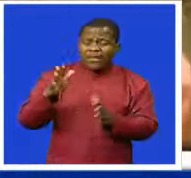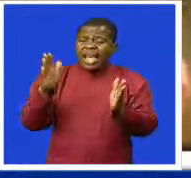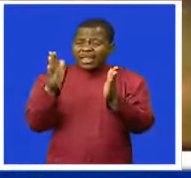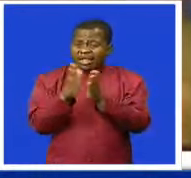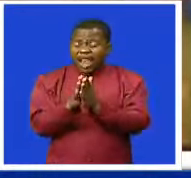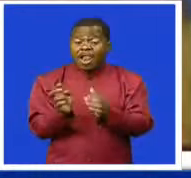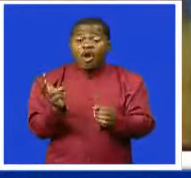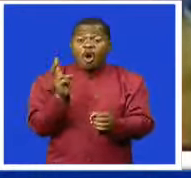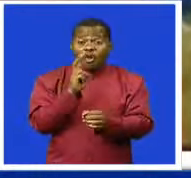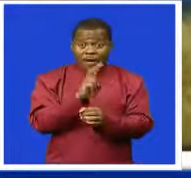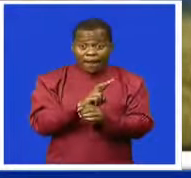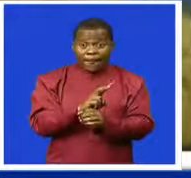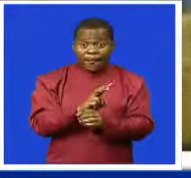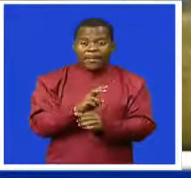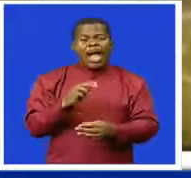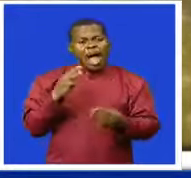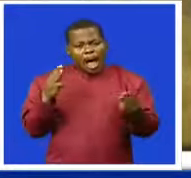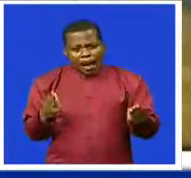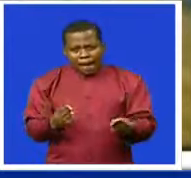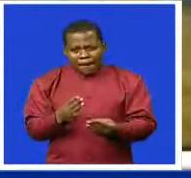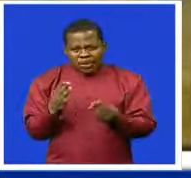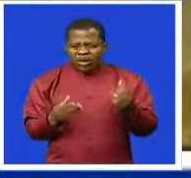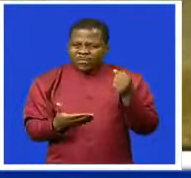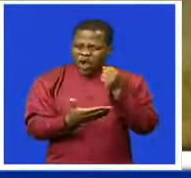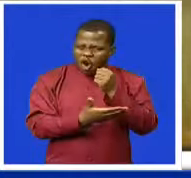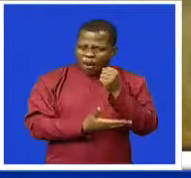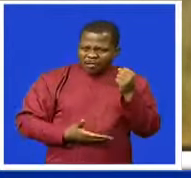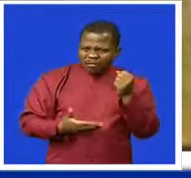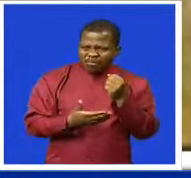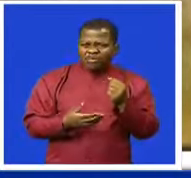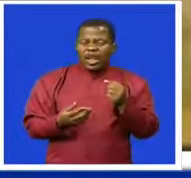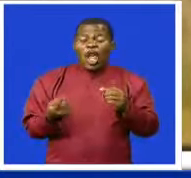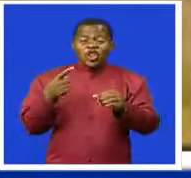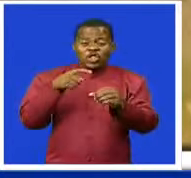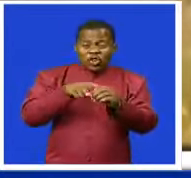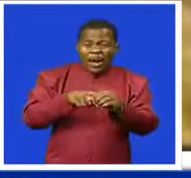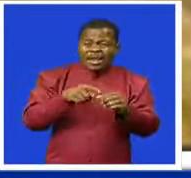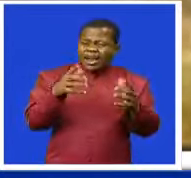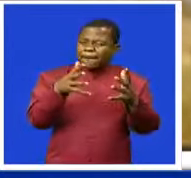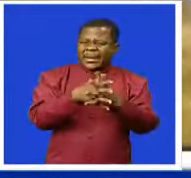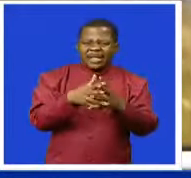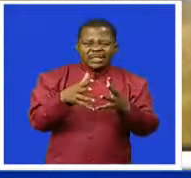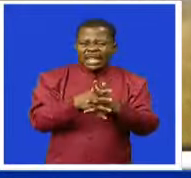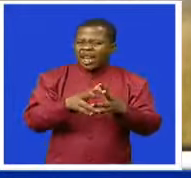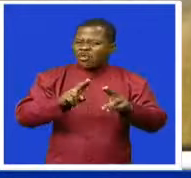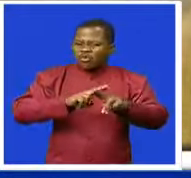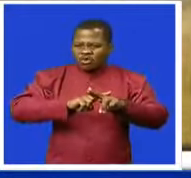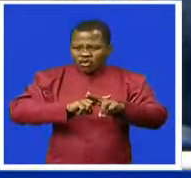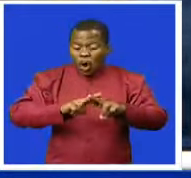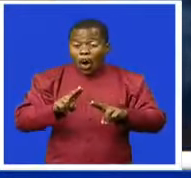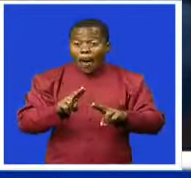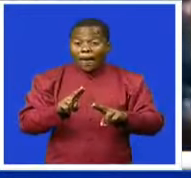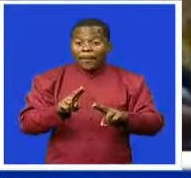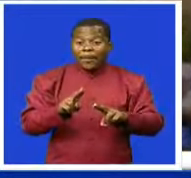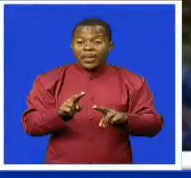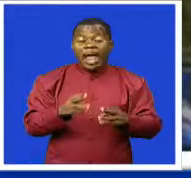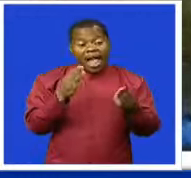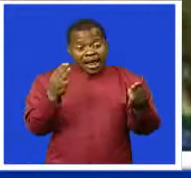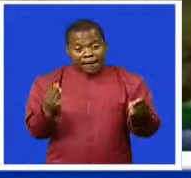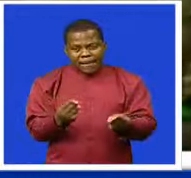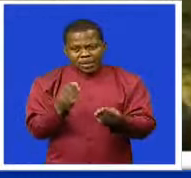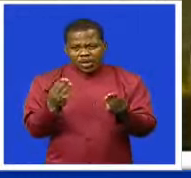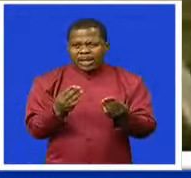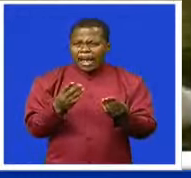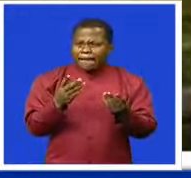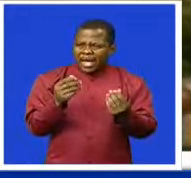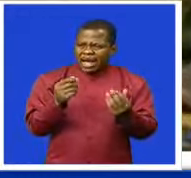lobitwa nguleli committee kanike tingephansi kwemakhulu lamathathu takhamiti letiyaye tikhiphe imali lekhishwa njalo